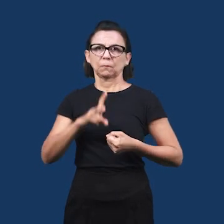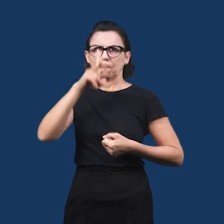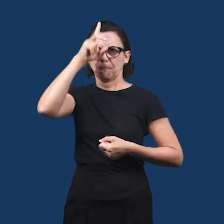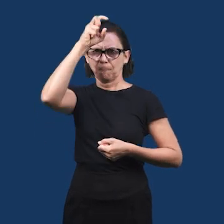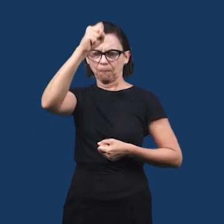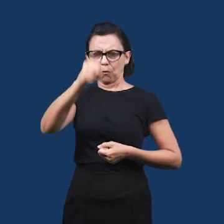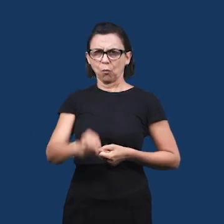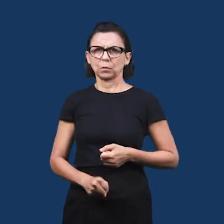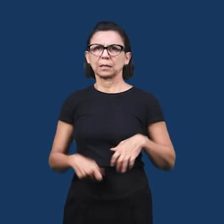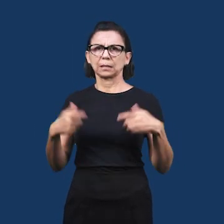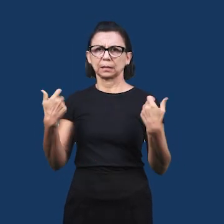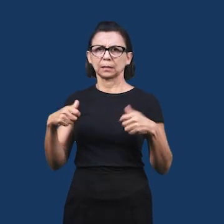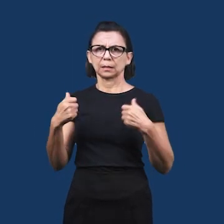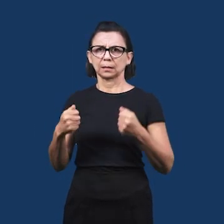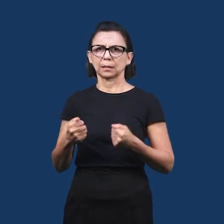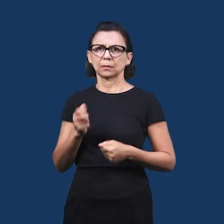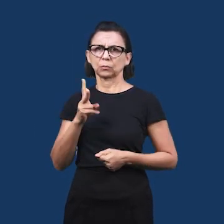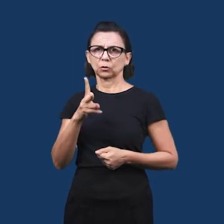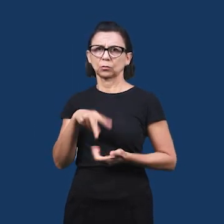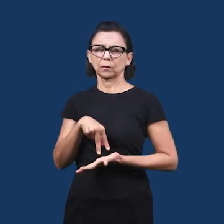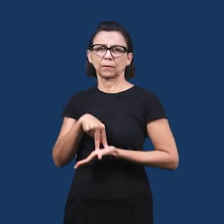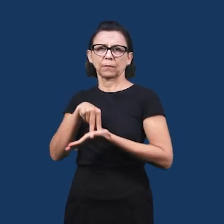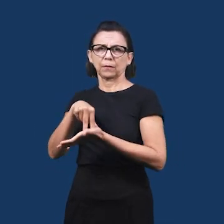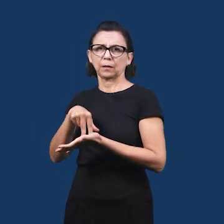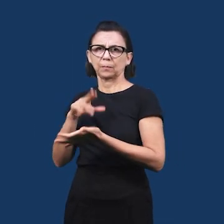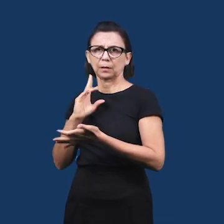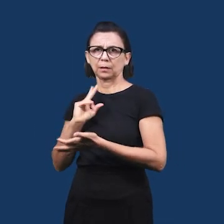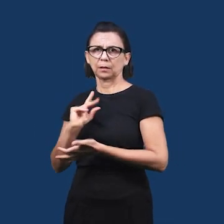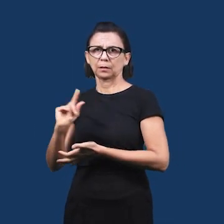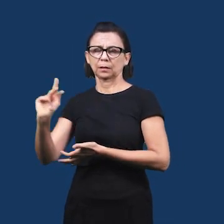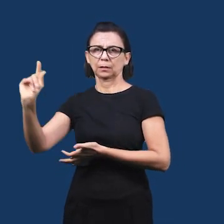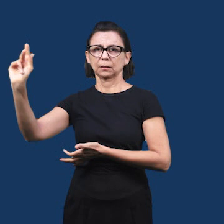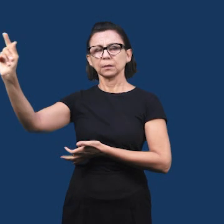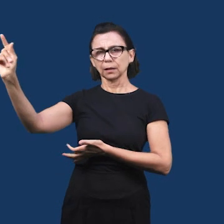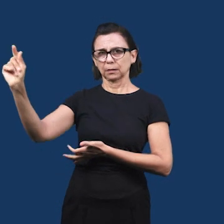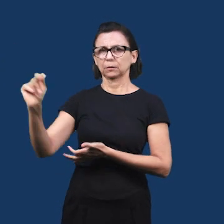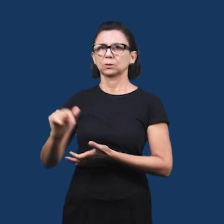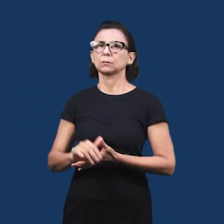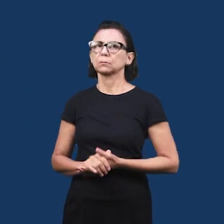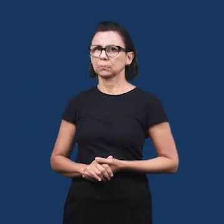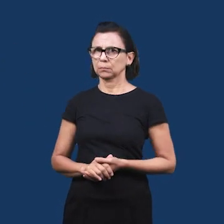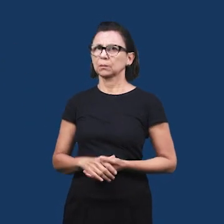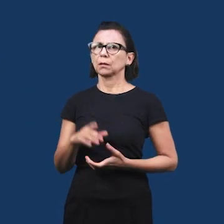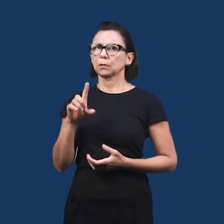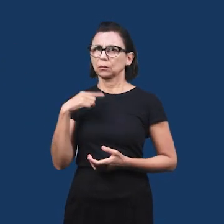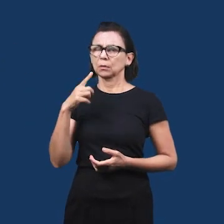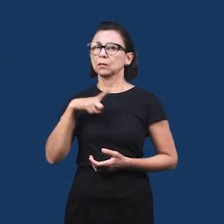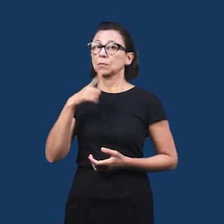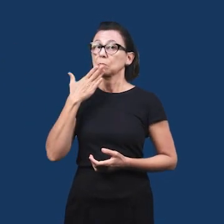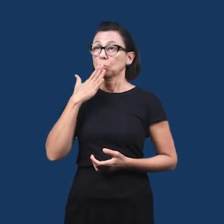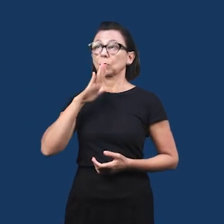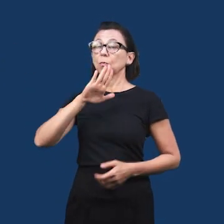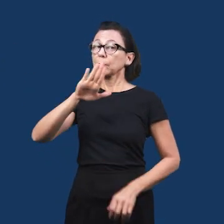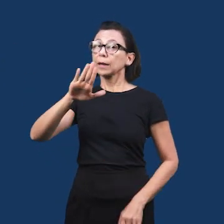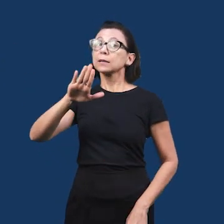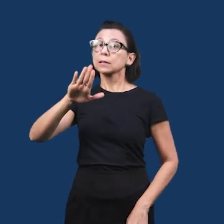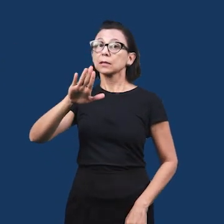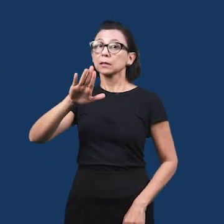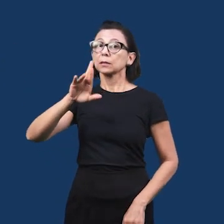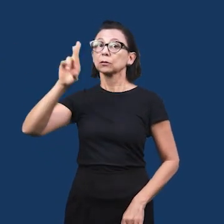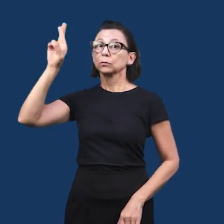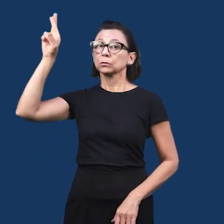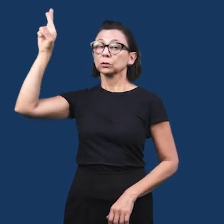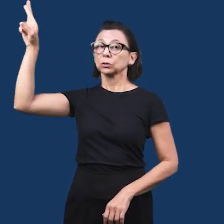будем защищаться от этого вируса разочарования и неверия. Давайте продолжать идти в вечность. У нас